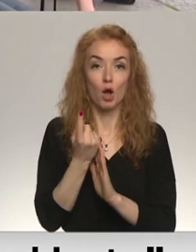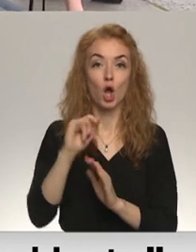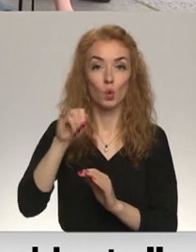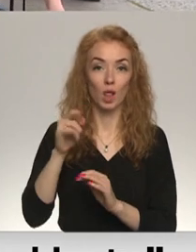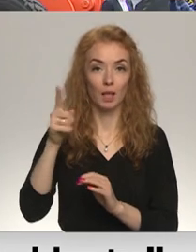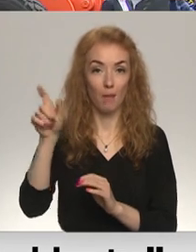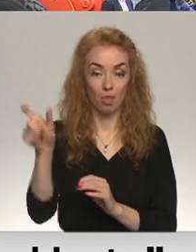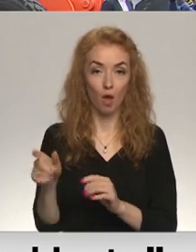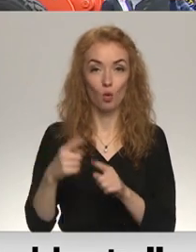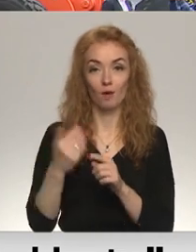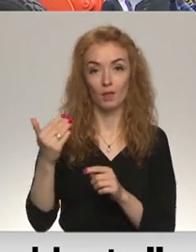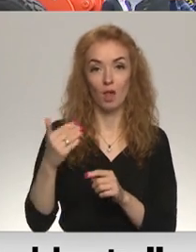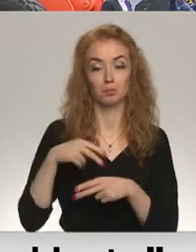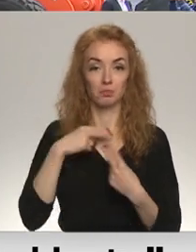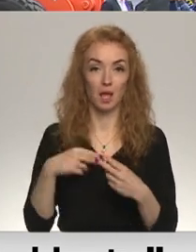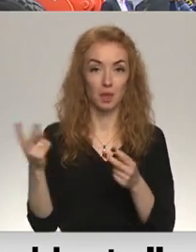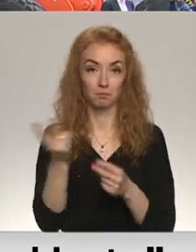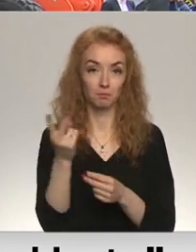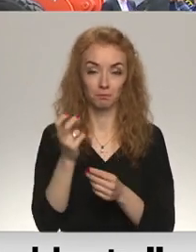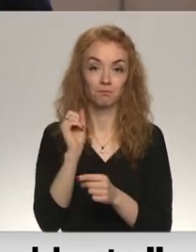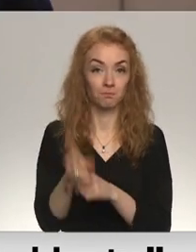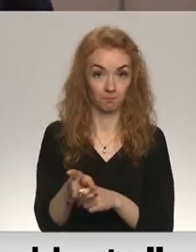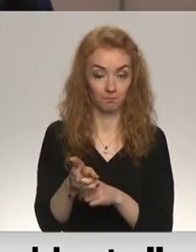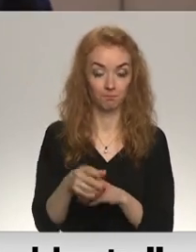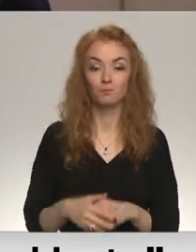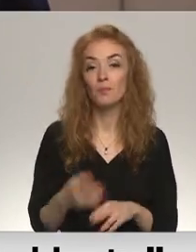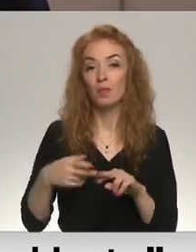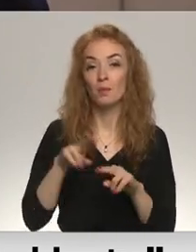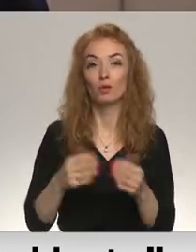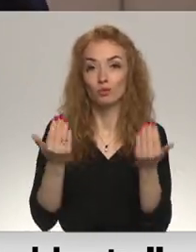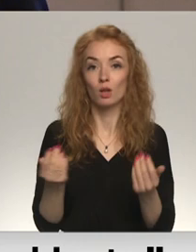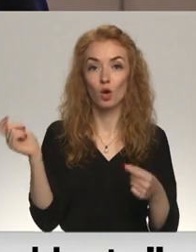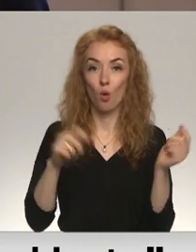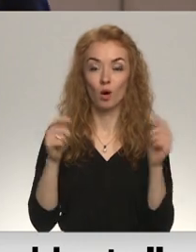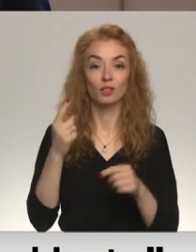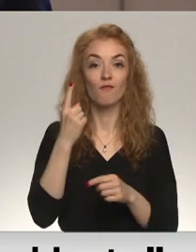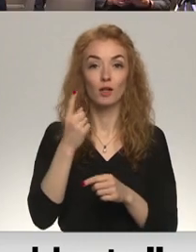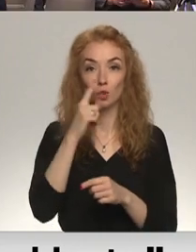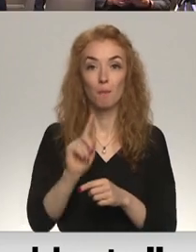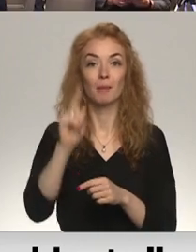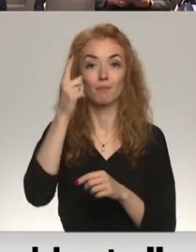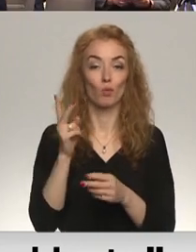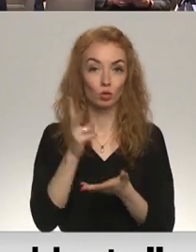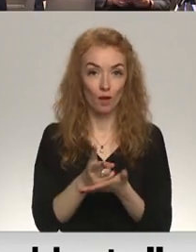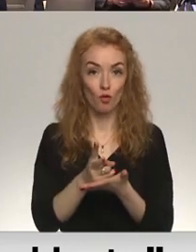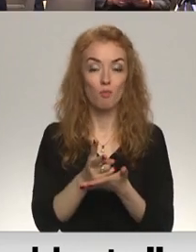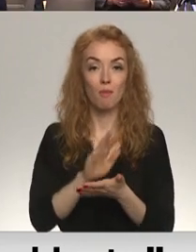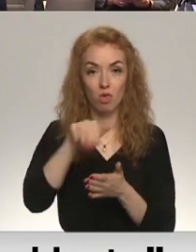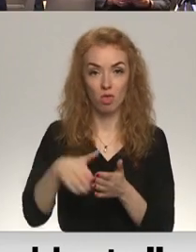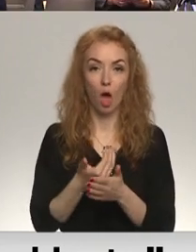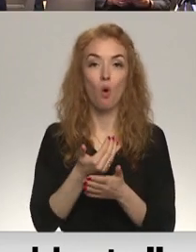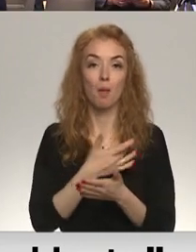viņas dombiedre Ļubova Švecova tika izslēgtas. Tādēļ šodienas kongresā viens no pirmajiem uzdevumiem bija jauna